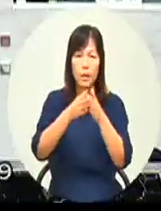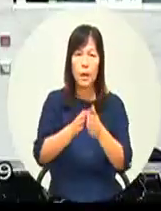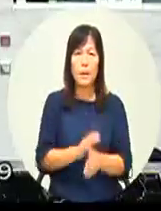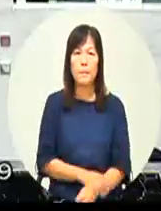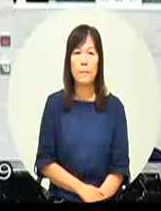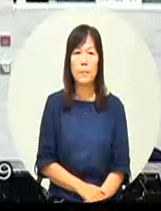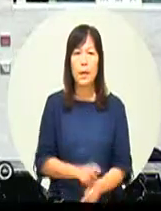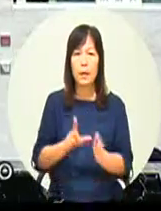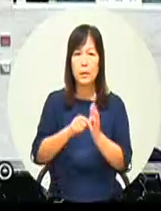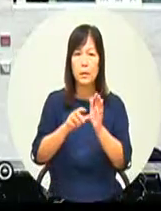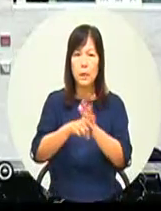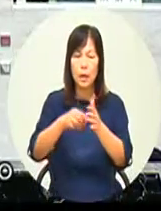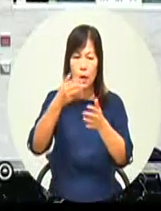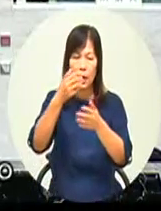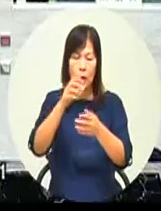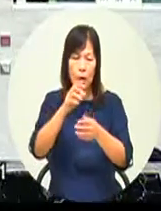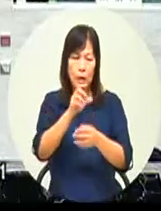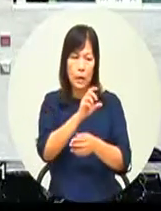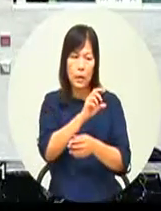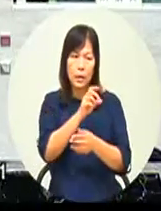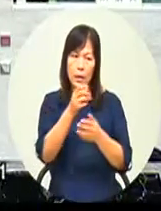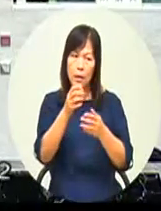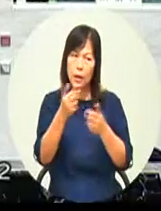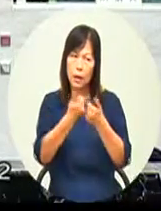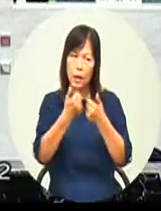因为现在离散会时间6点已经，